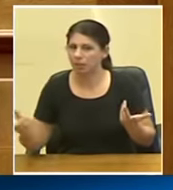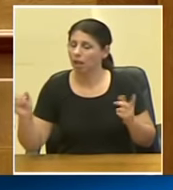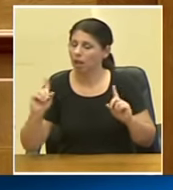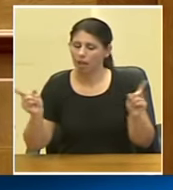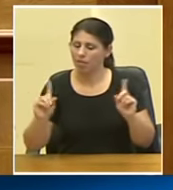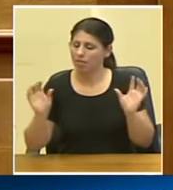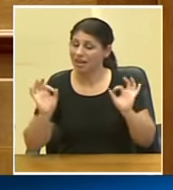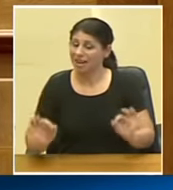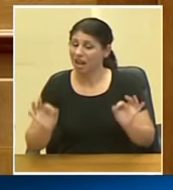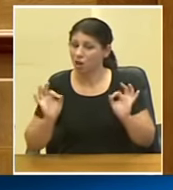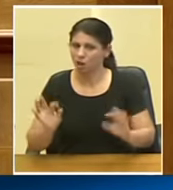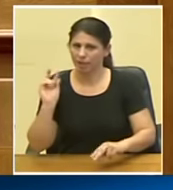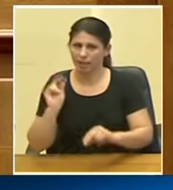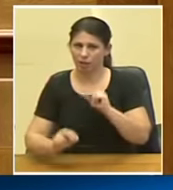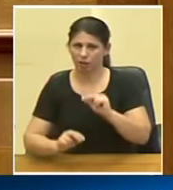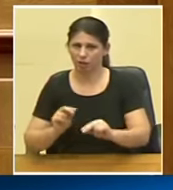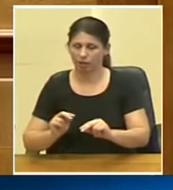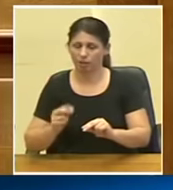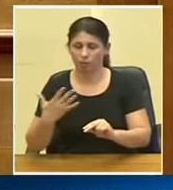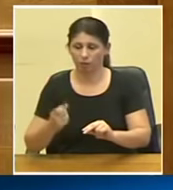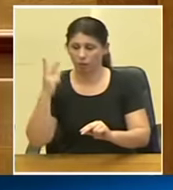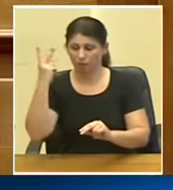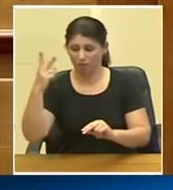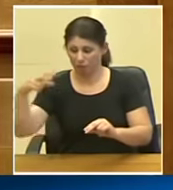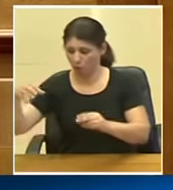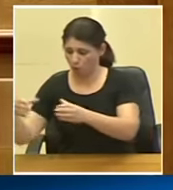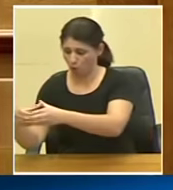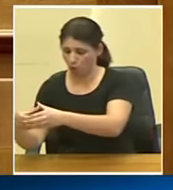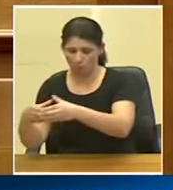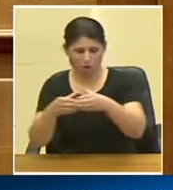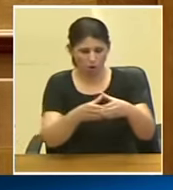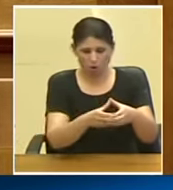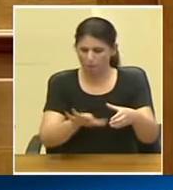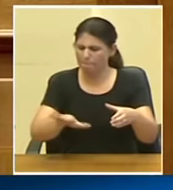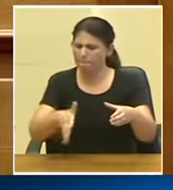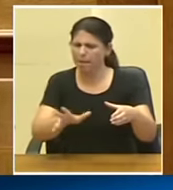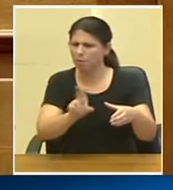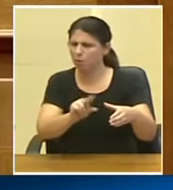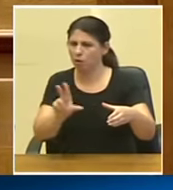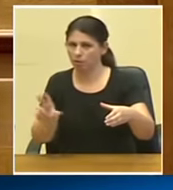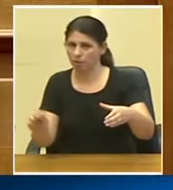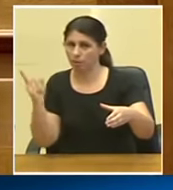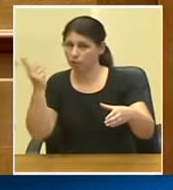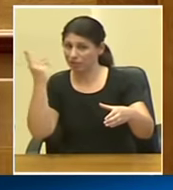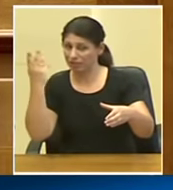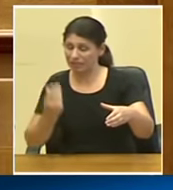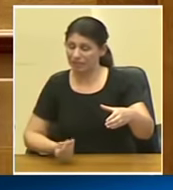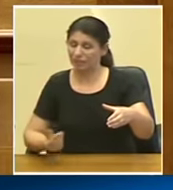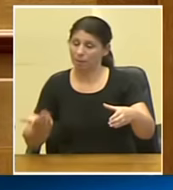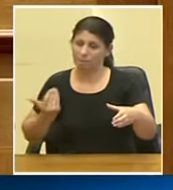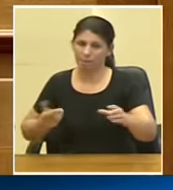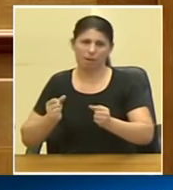κανονικές εκλογές που θα έχουμε δύο κόμματα περίπου να λένε τα ίδια πράγματα όπως συνηθίσαμε πριν από την